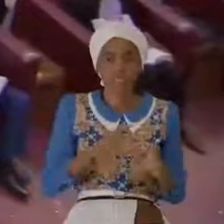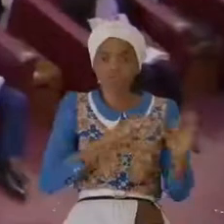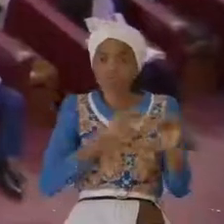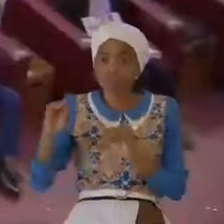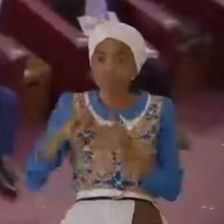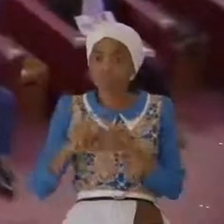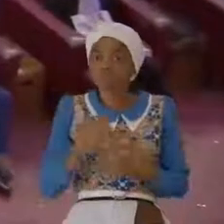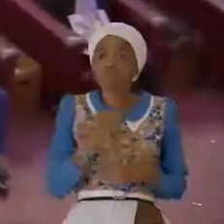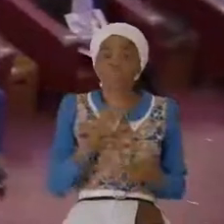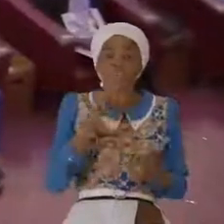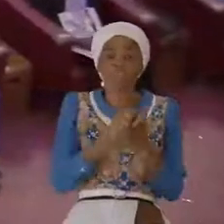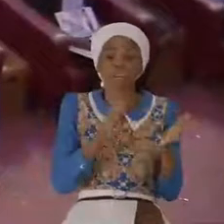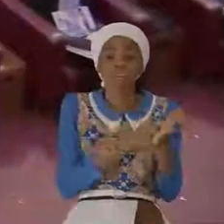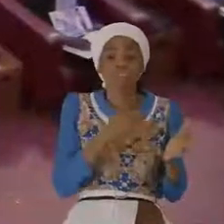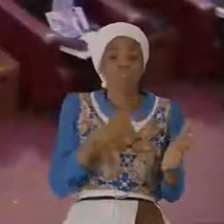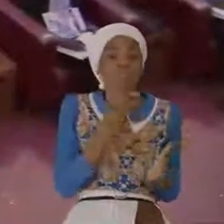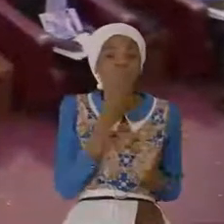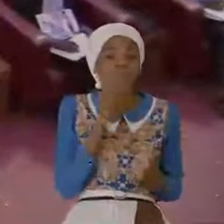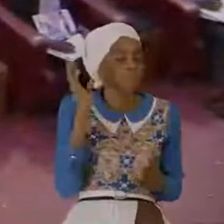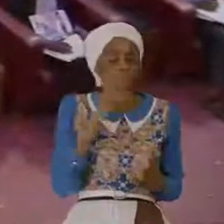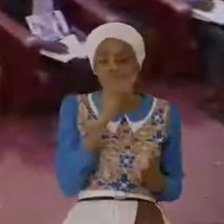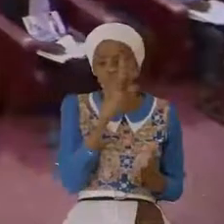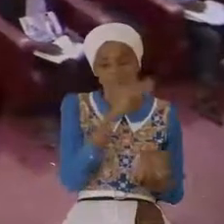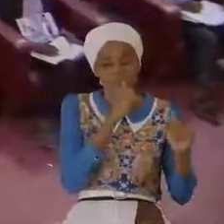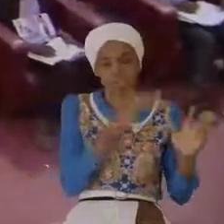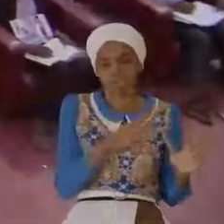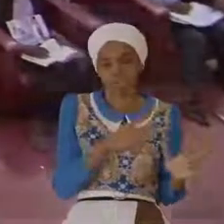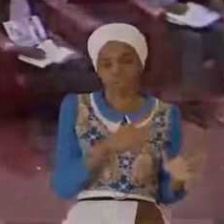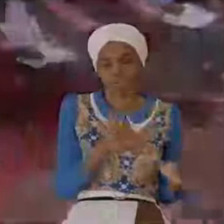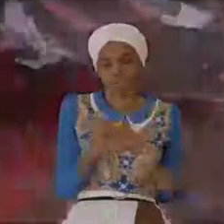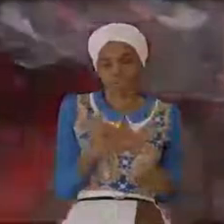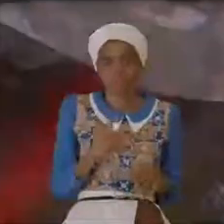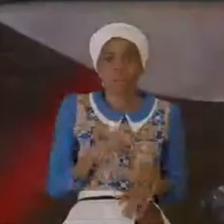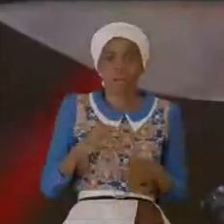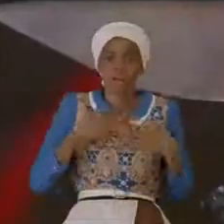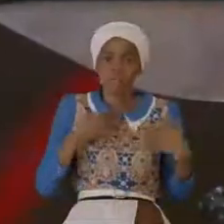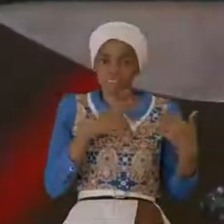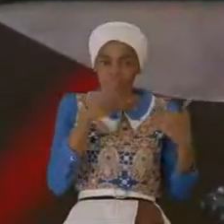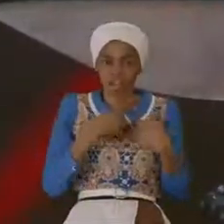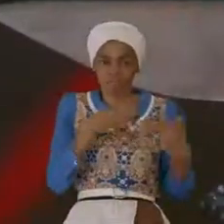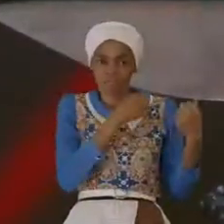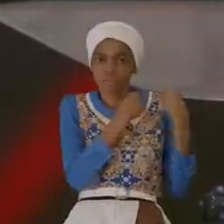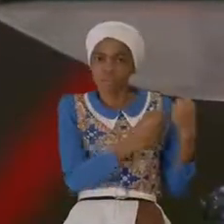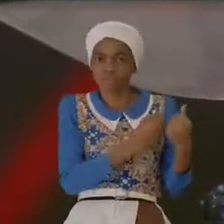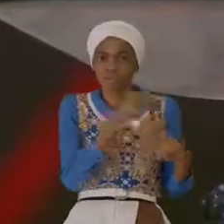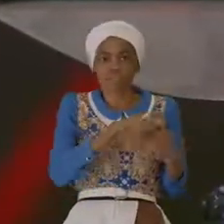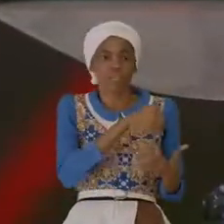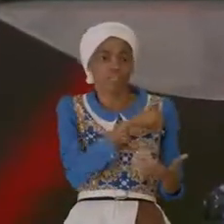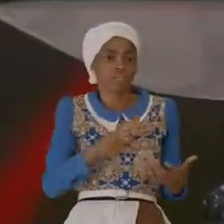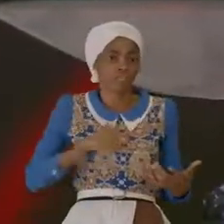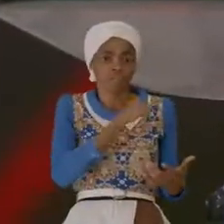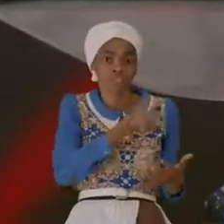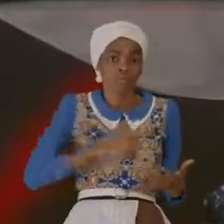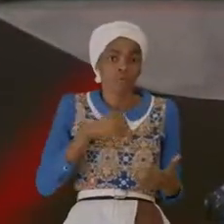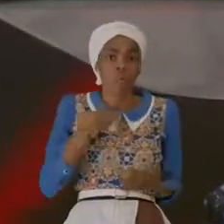Aller embrasser la tradition des Juifs ne sera pas bénie. Avoir la confiance à la chair, à